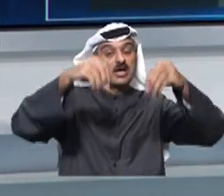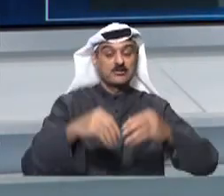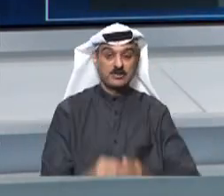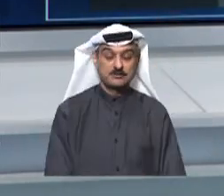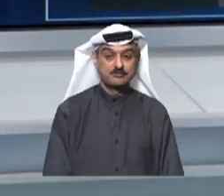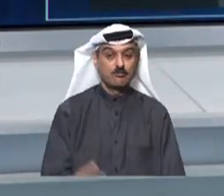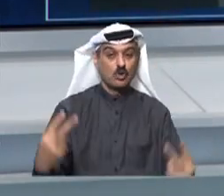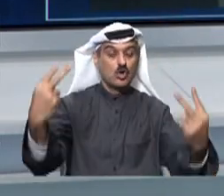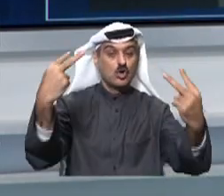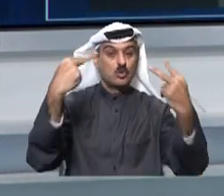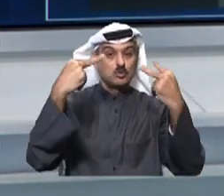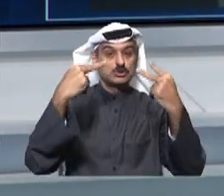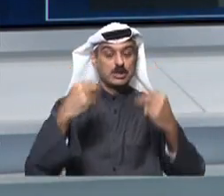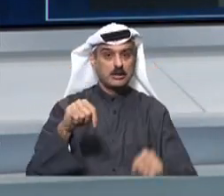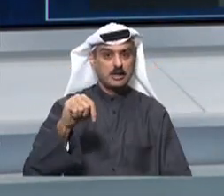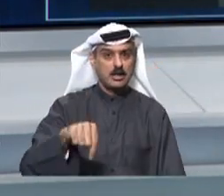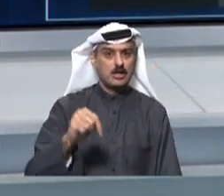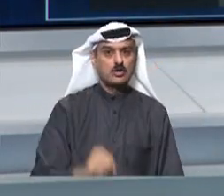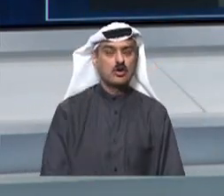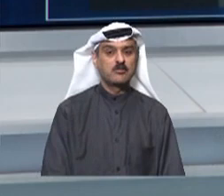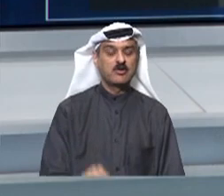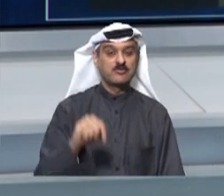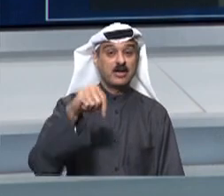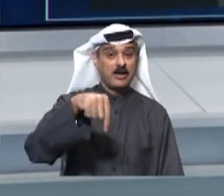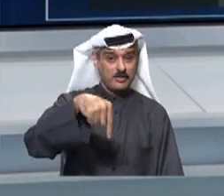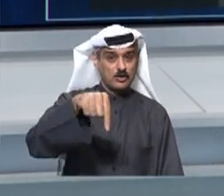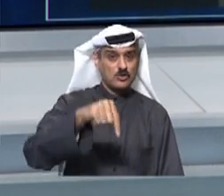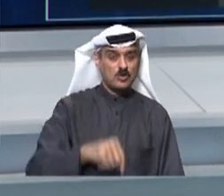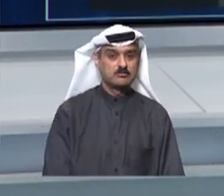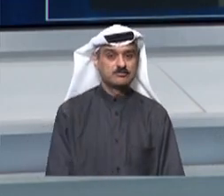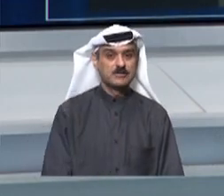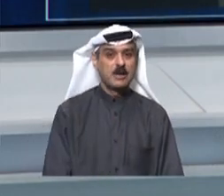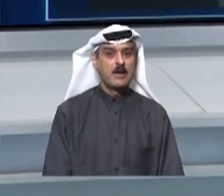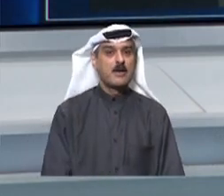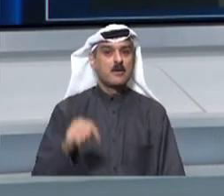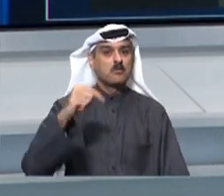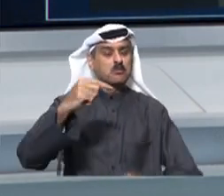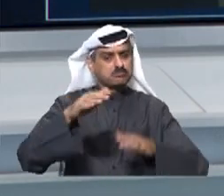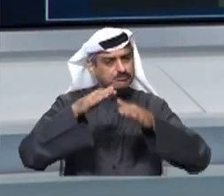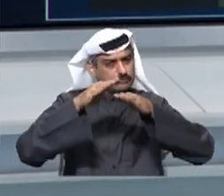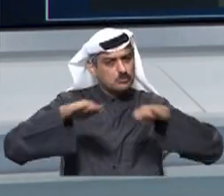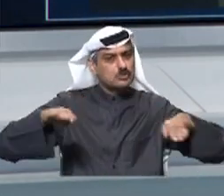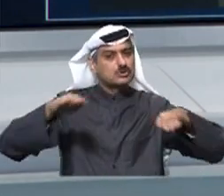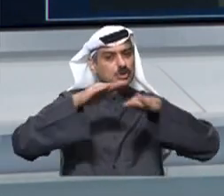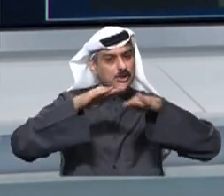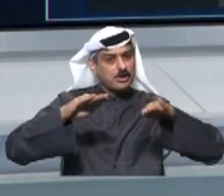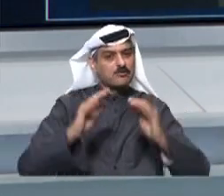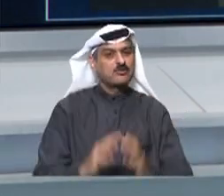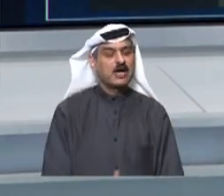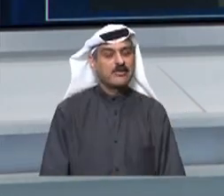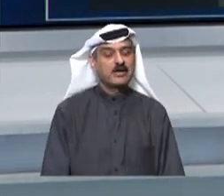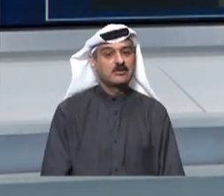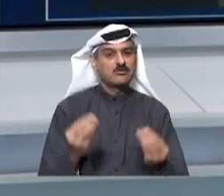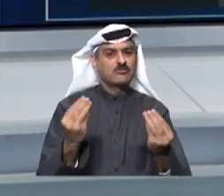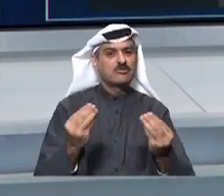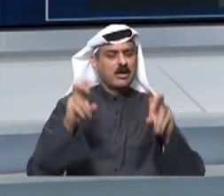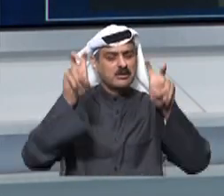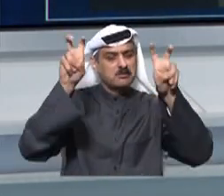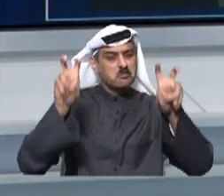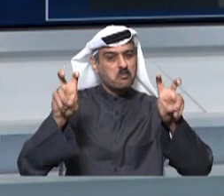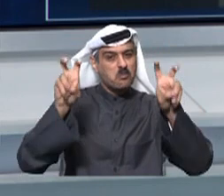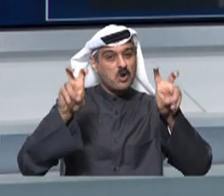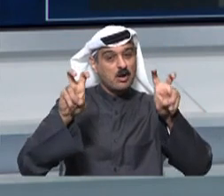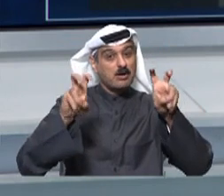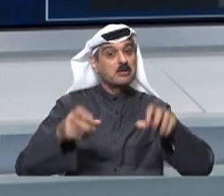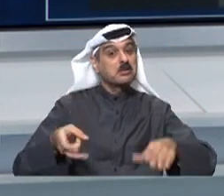أعزائي المشاهدين، هذه الأجواء اللي نعيشها خلال هذا اليوم، أجواء مستقرة، لكن هذا الاستقرار قد يكون نسبي ومؤقت،